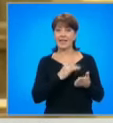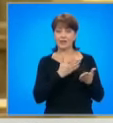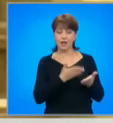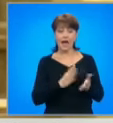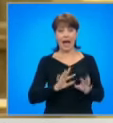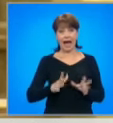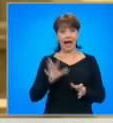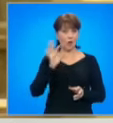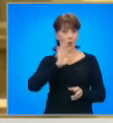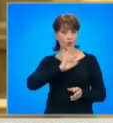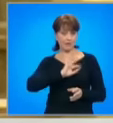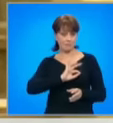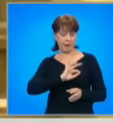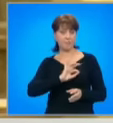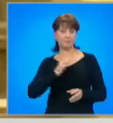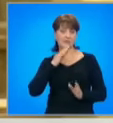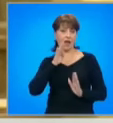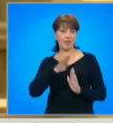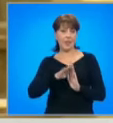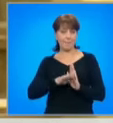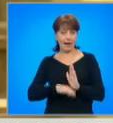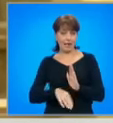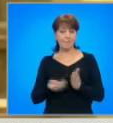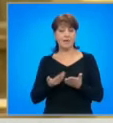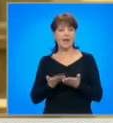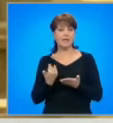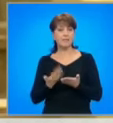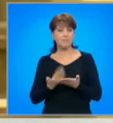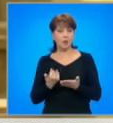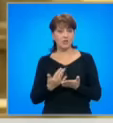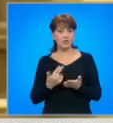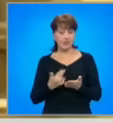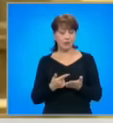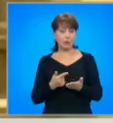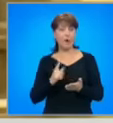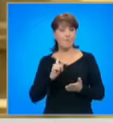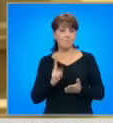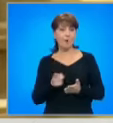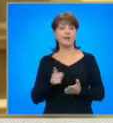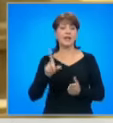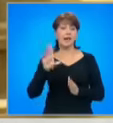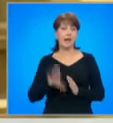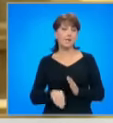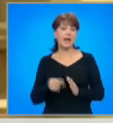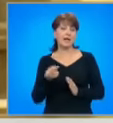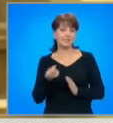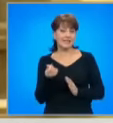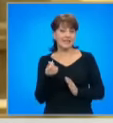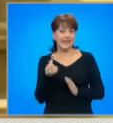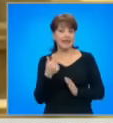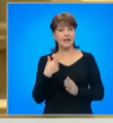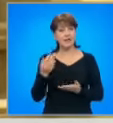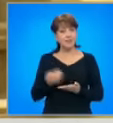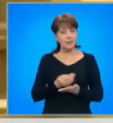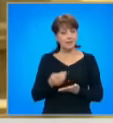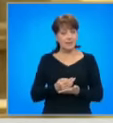Ако успеем да намалим консумацията на електричество в пиковите часове, ще можем както да намалим цените за потребителите, така и да пестим природен